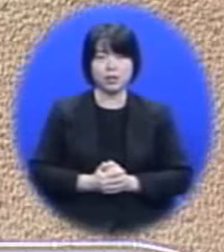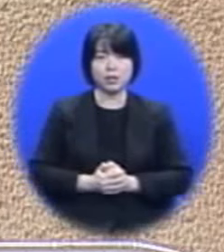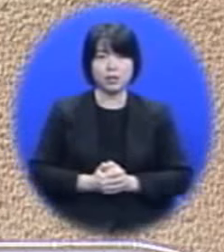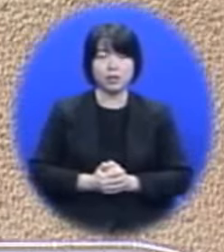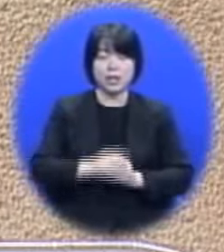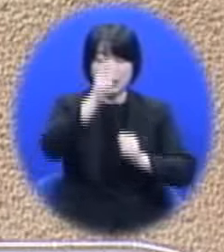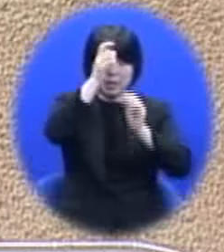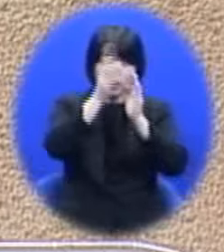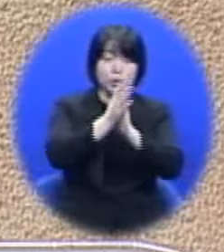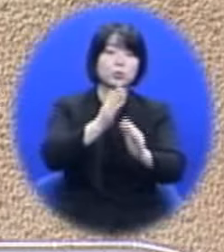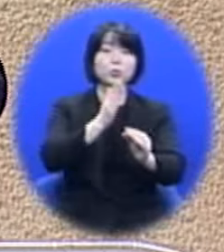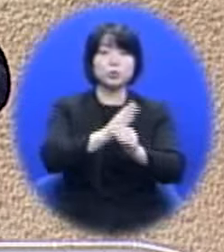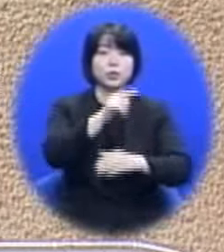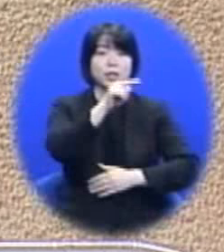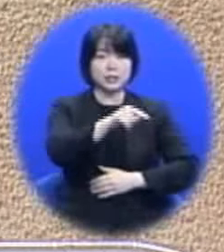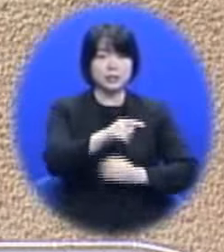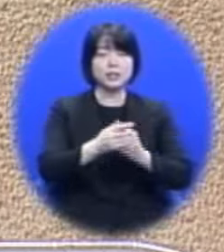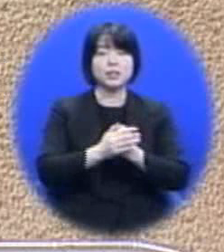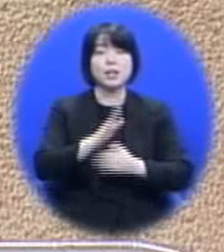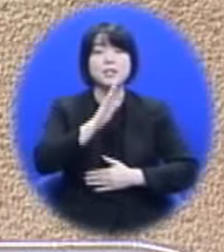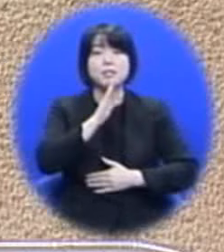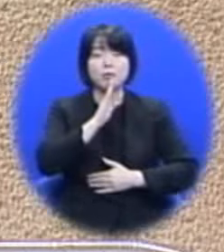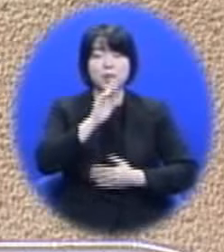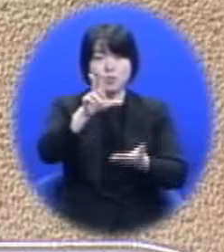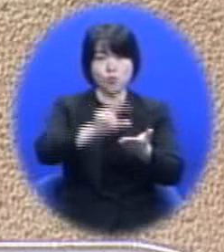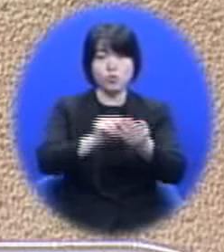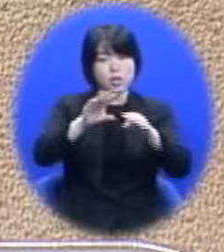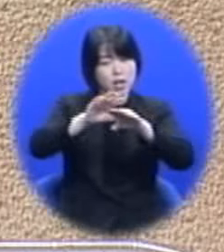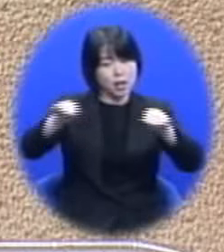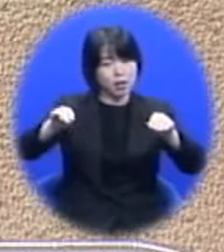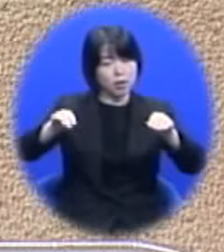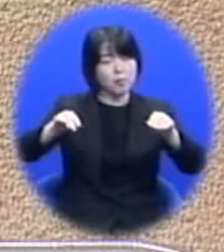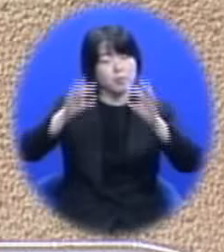기도 중에 그는 정말 문제 해결함을 보아요.